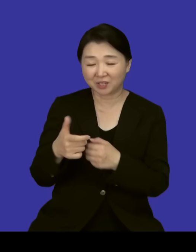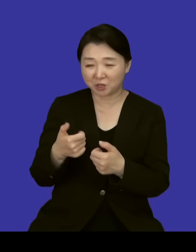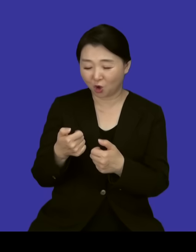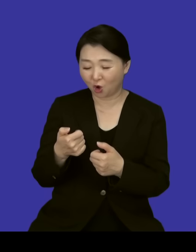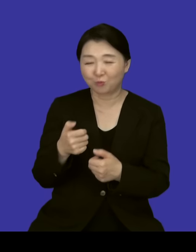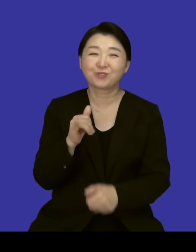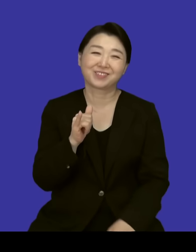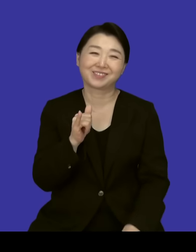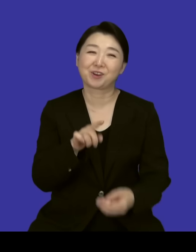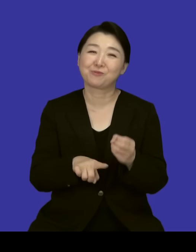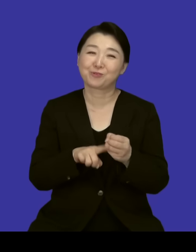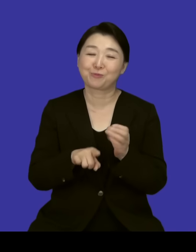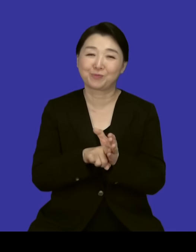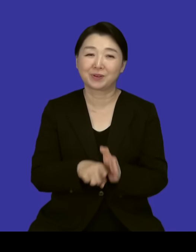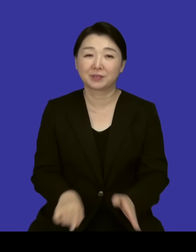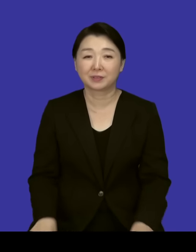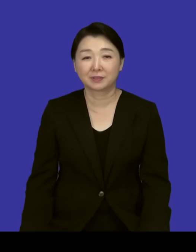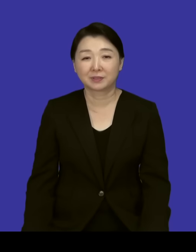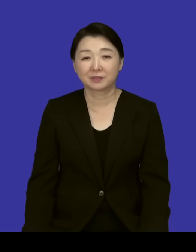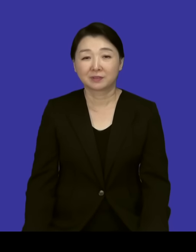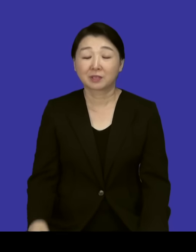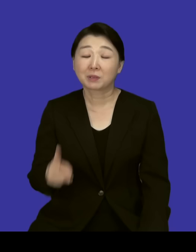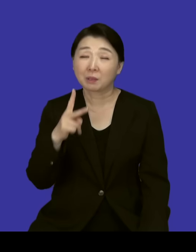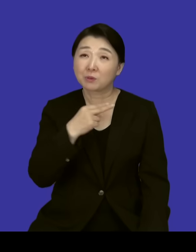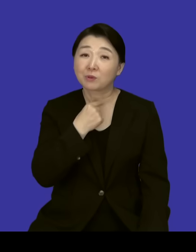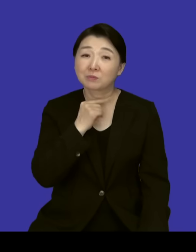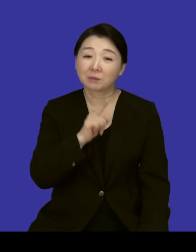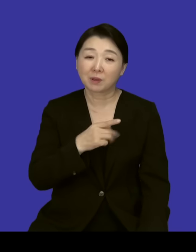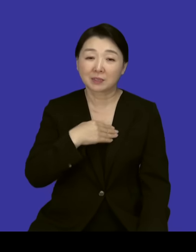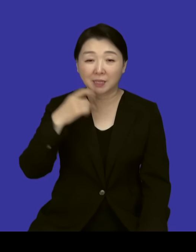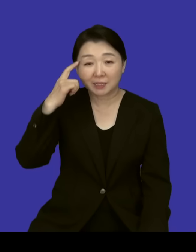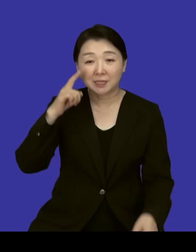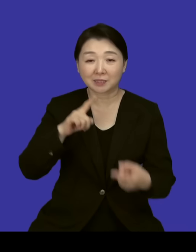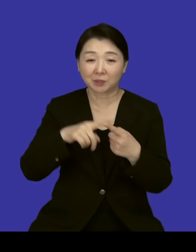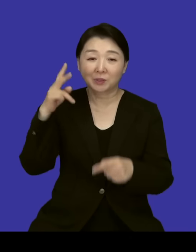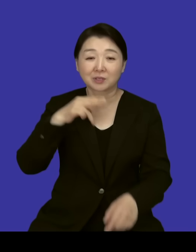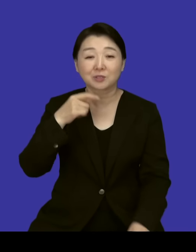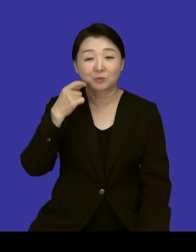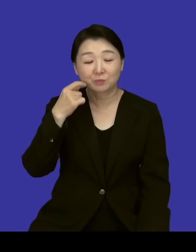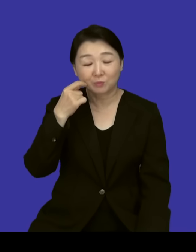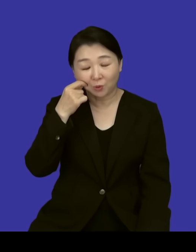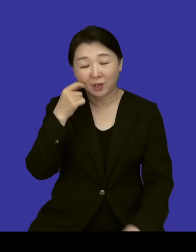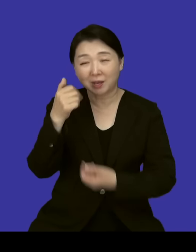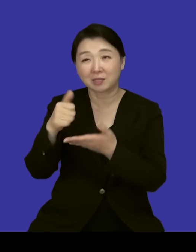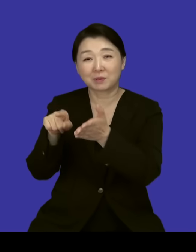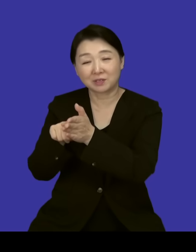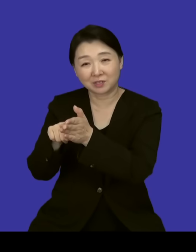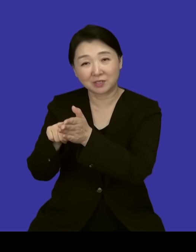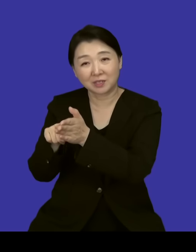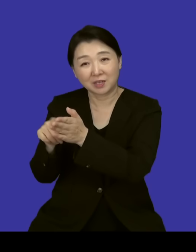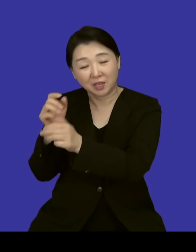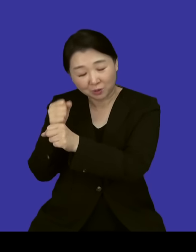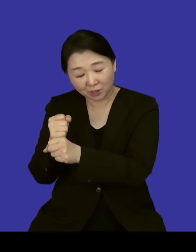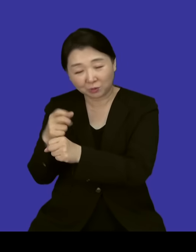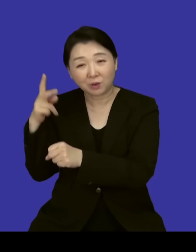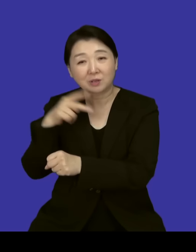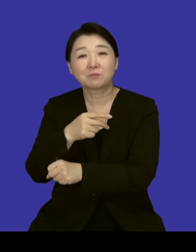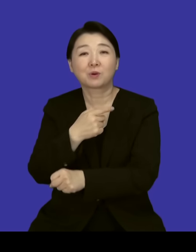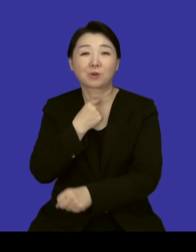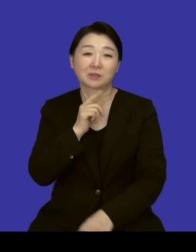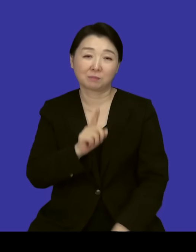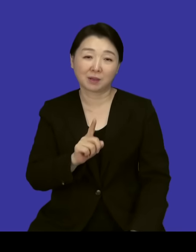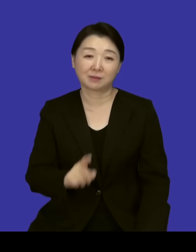예. 제발 그랬으면 좋겠다는 거예요. 내 의지로 못 끊으니까 하나님의 의지로라도 끊었으면 좋겠다라고